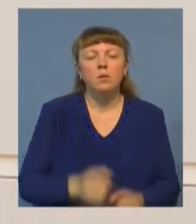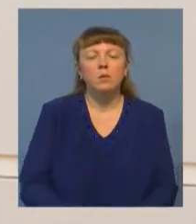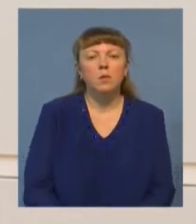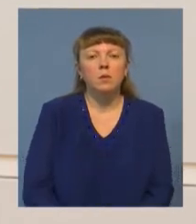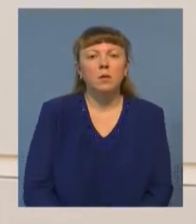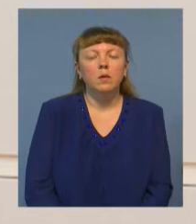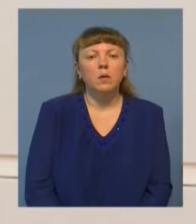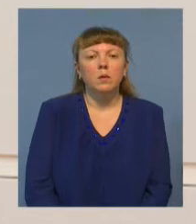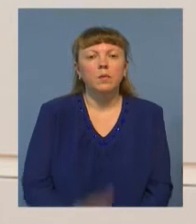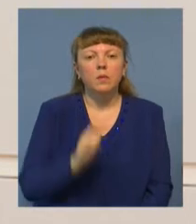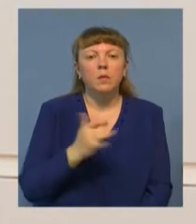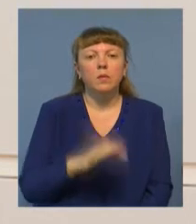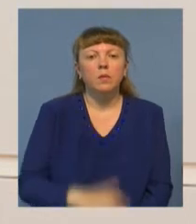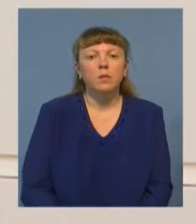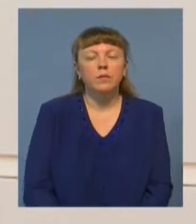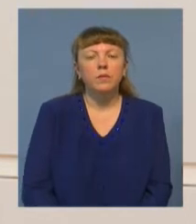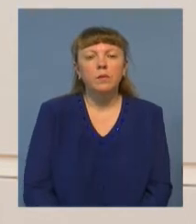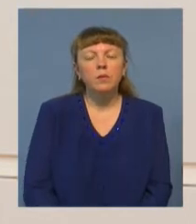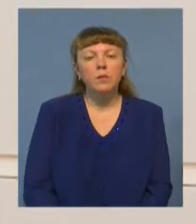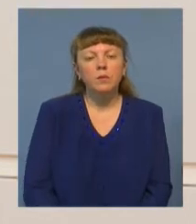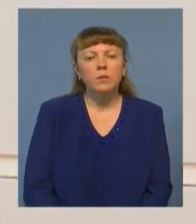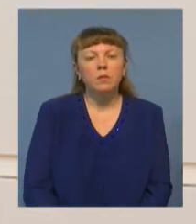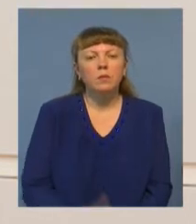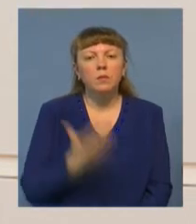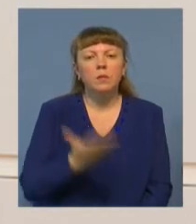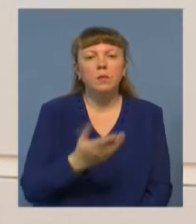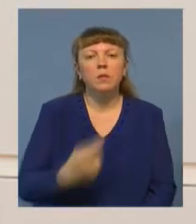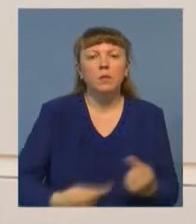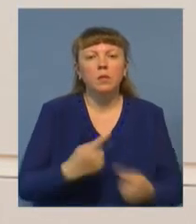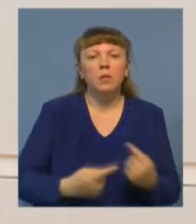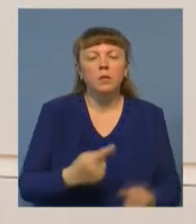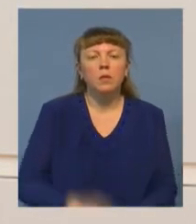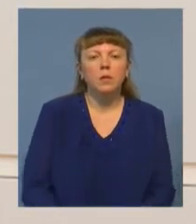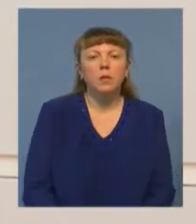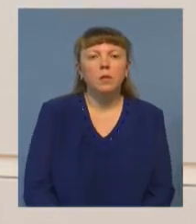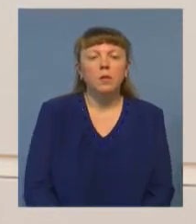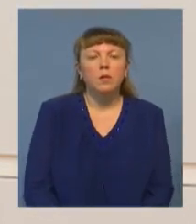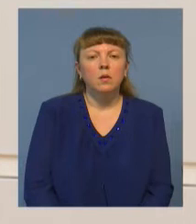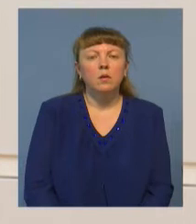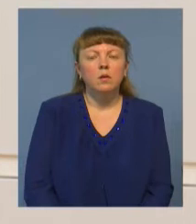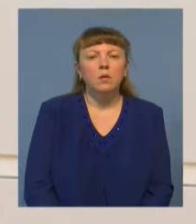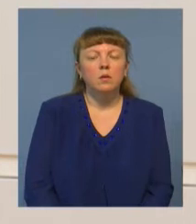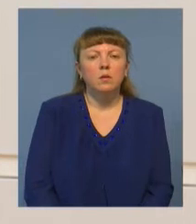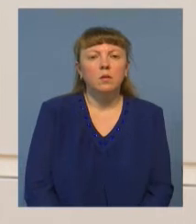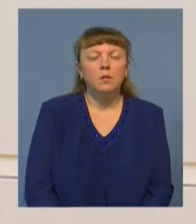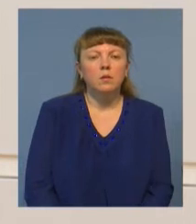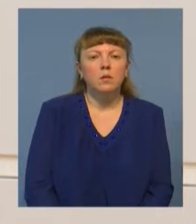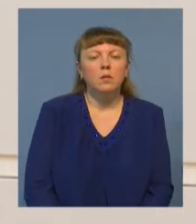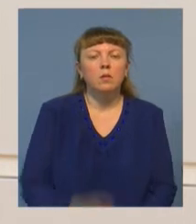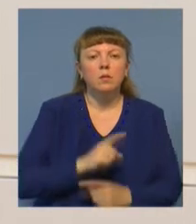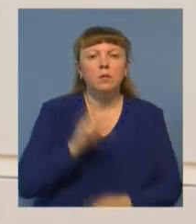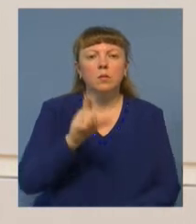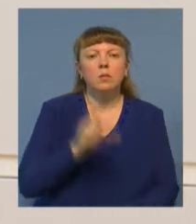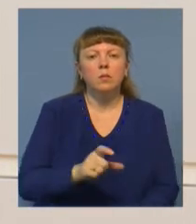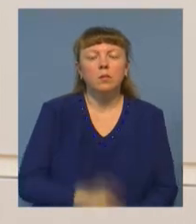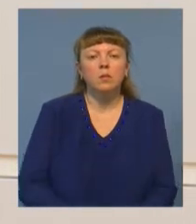при обращении к нотариусу, да, вот если остановиться на принятии наследства, при обращении к нотариусу после смерти